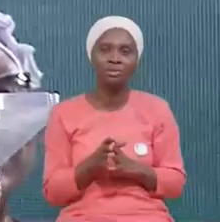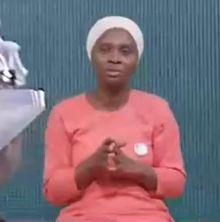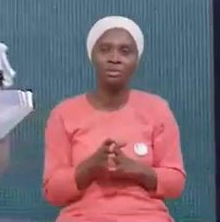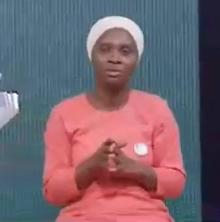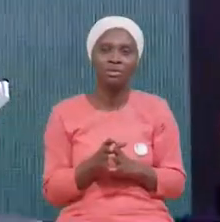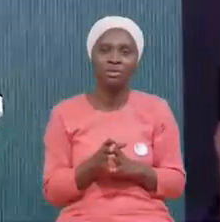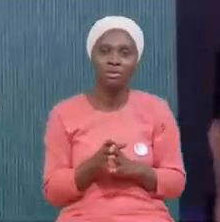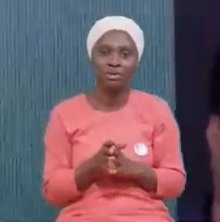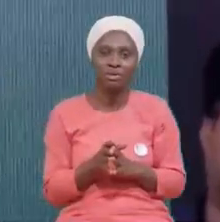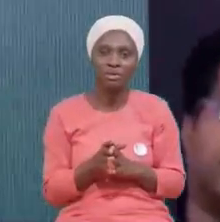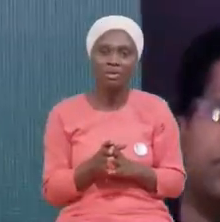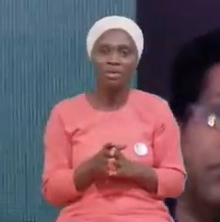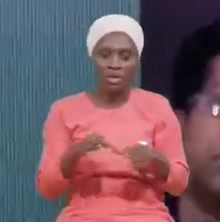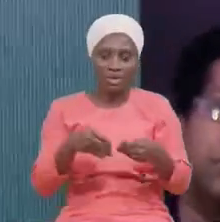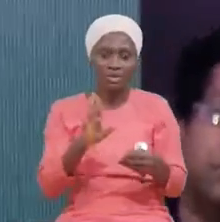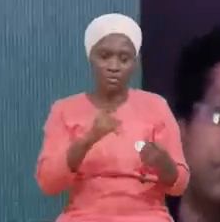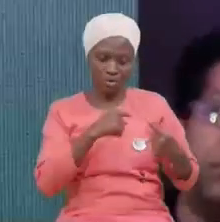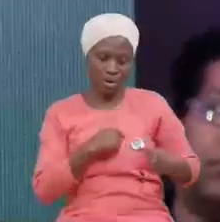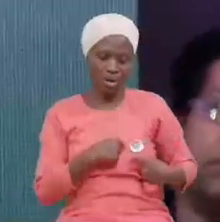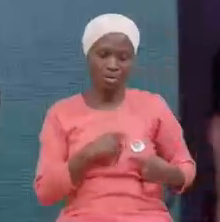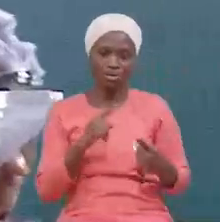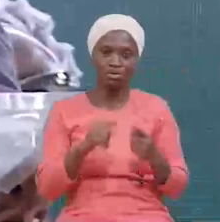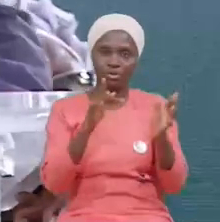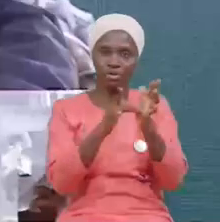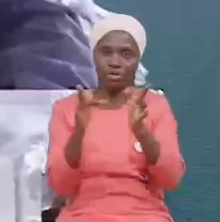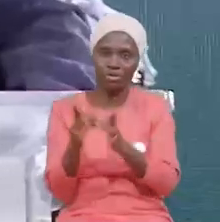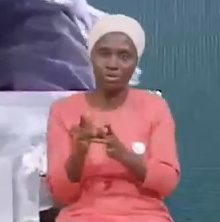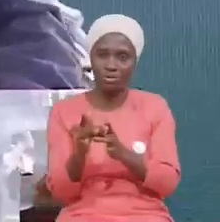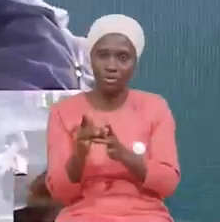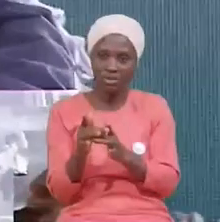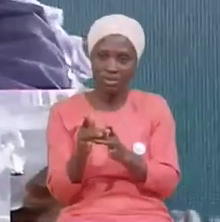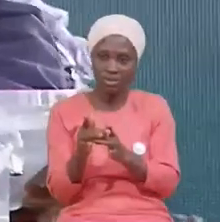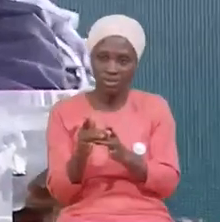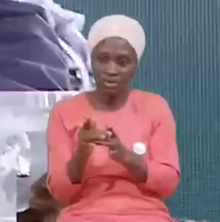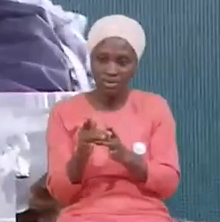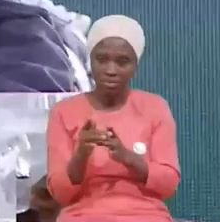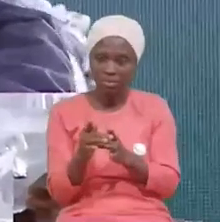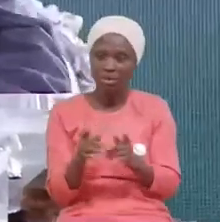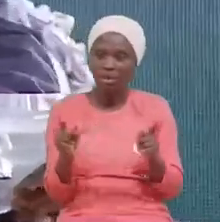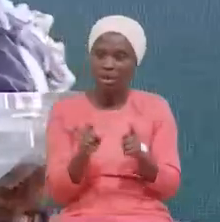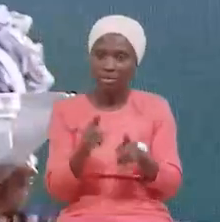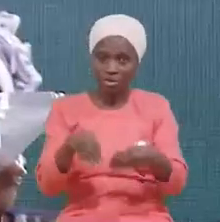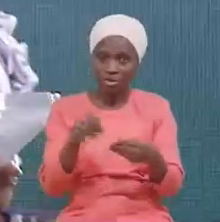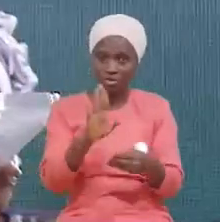Donne ton cœur et ta vie à Jésus-Christ. Et mets ta main dans sa main.